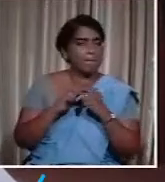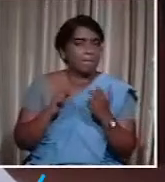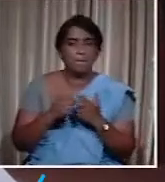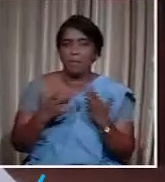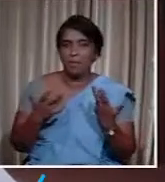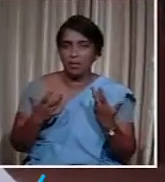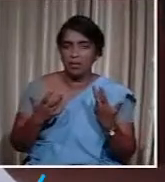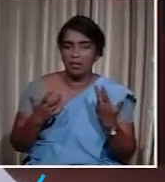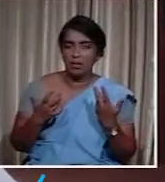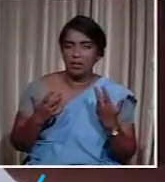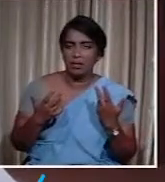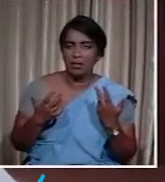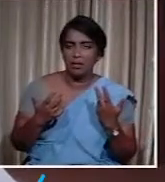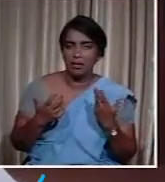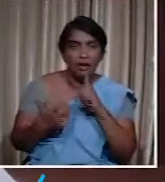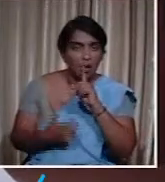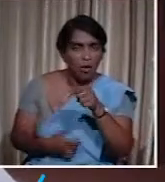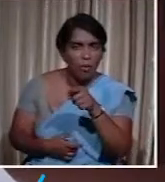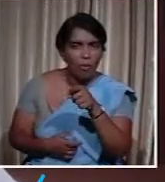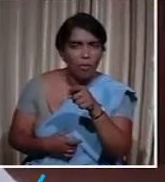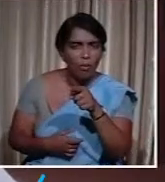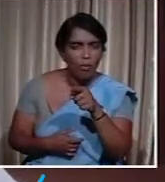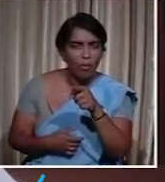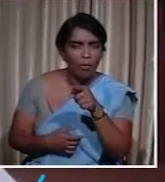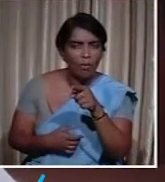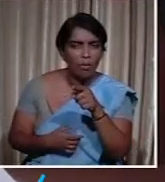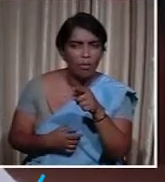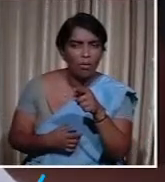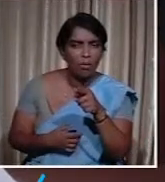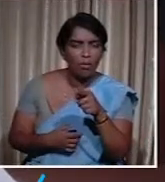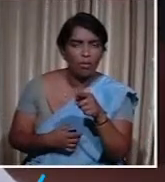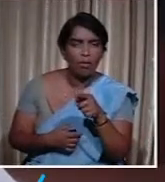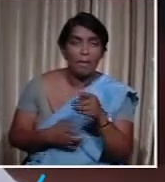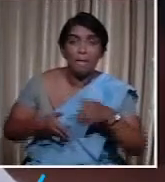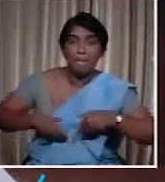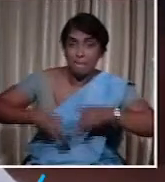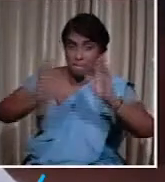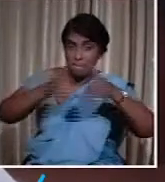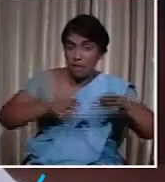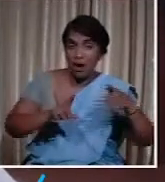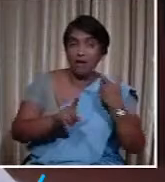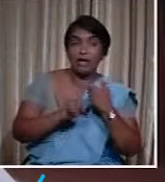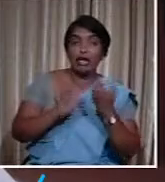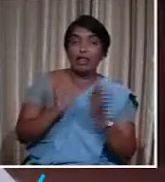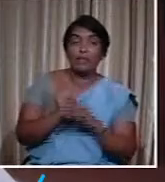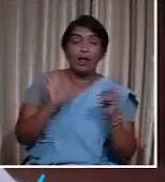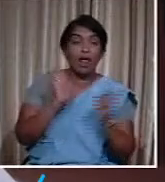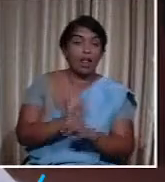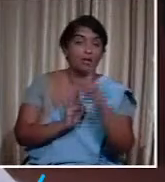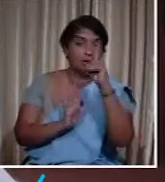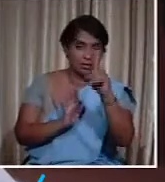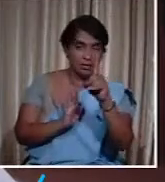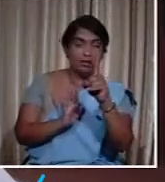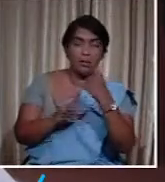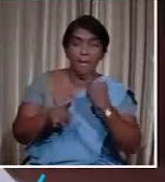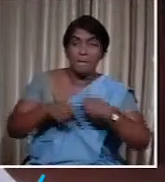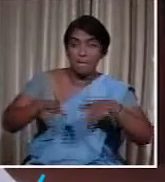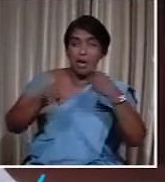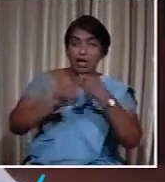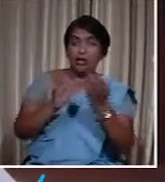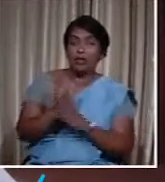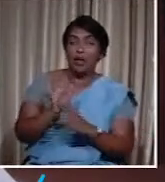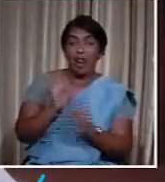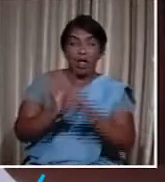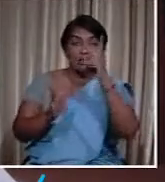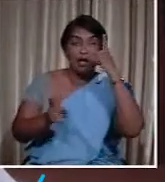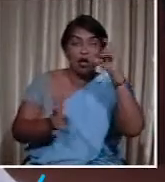අපි මොකද්ද පාරවල් ලක්ෂයක් වෙන් කරපු කාලය අවසන් මට විනාඩි 3ක් 2ක් දෙන්න කතා නෙවෙයි මම අවසන් කරනවා පාරවල් ලක්ෂයක් කොන්ක්‍රීට් කරනවා